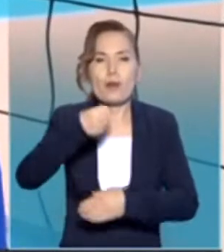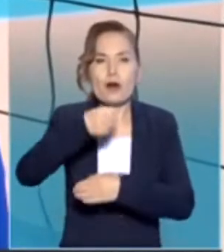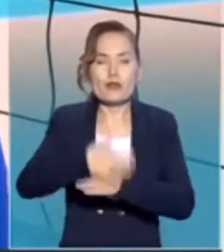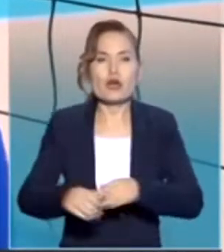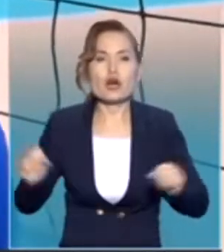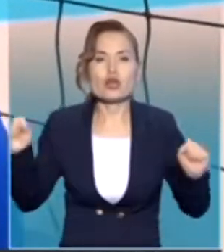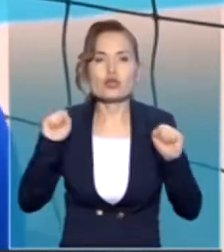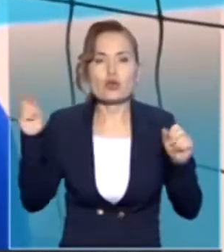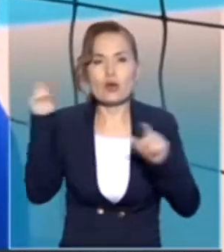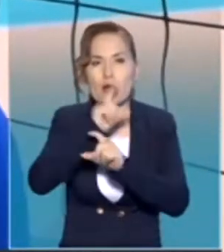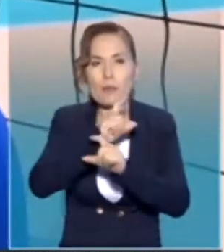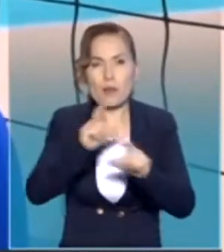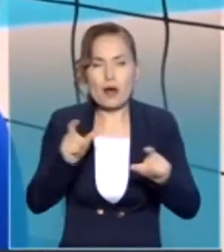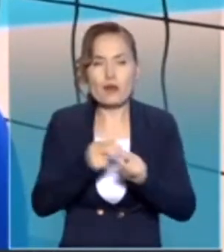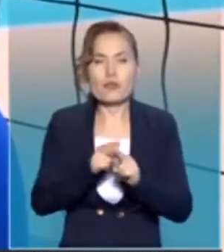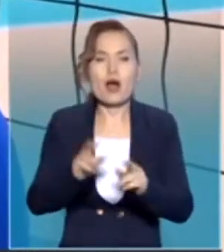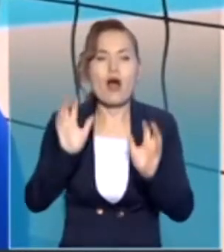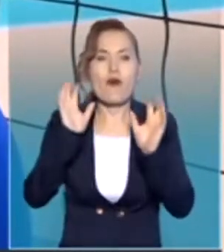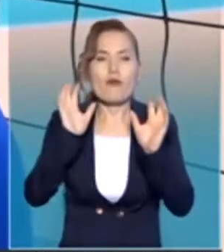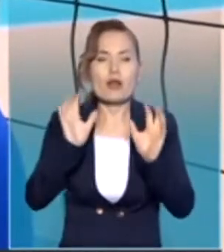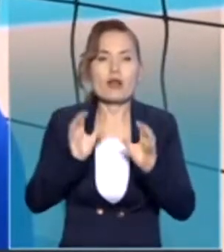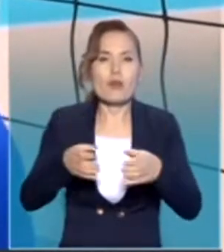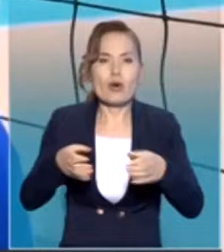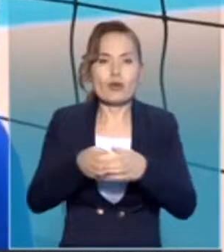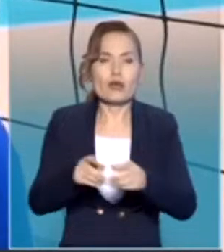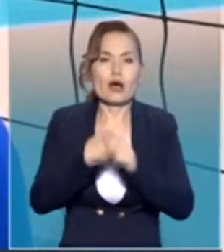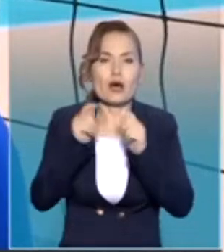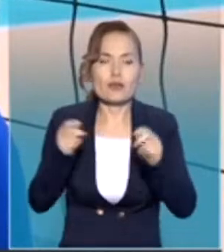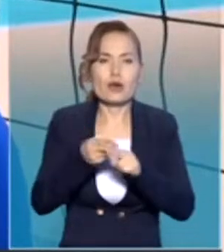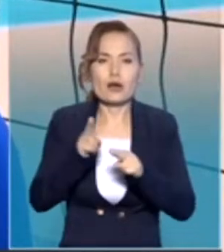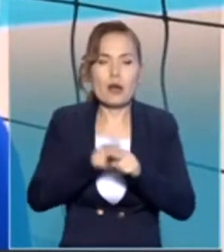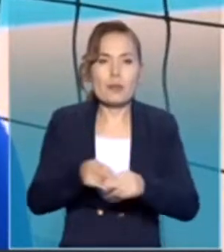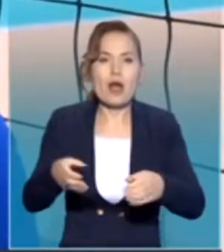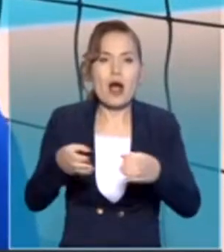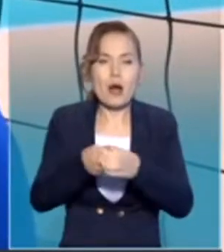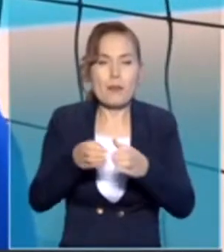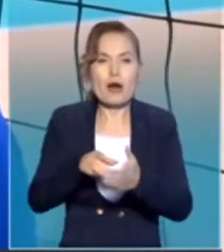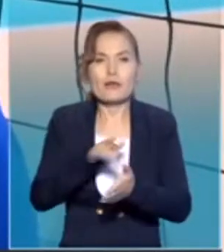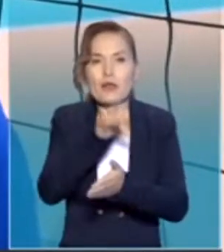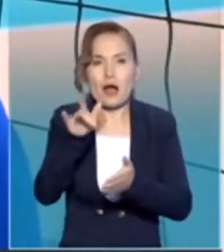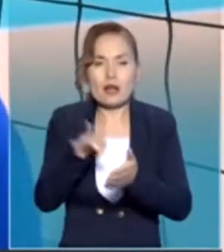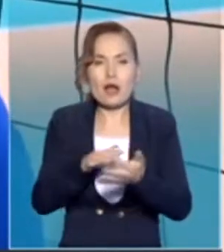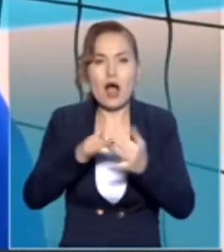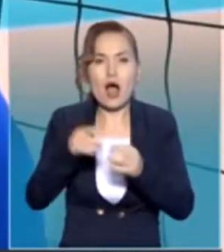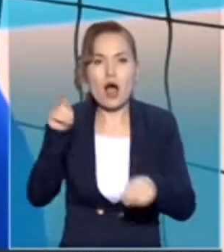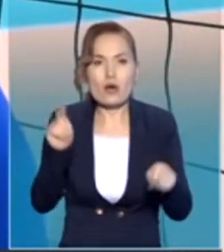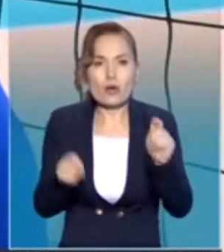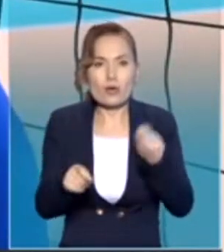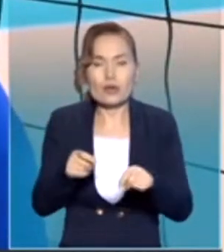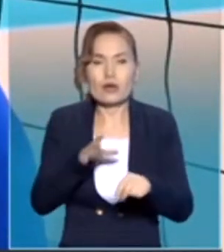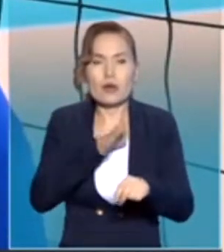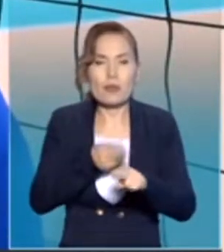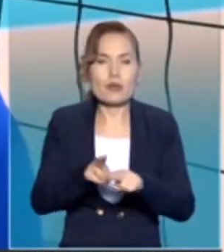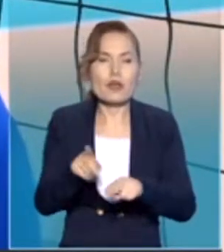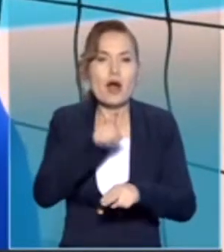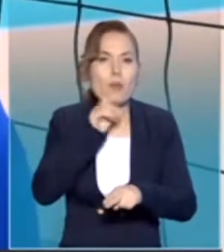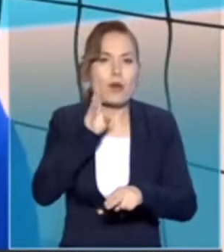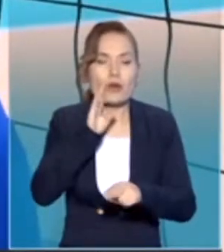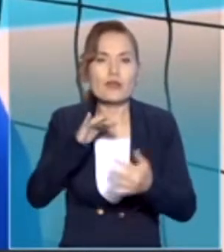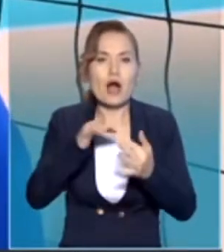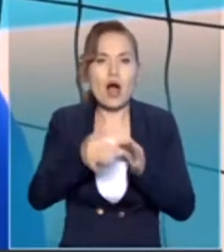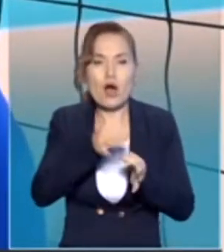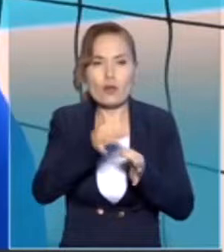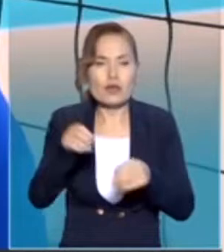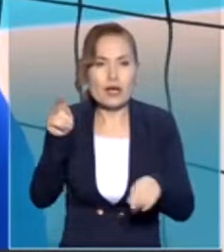спорт мектеп-интернатында волейбол бөлімі ашылды. Тимирязев ауданнан командамен қалаға оқуға келдік. Клуб мүшелерінің басым көпшілігі ауылдан